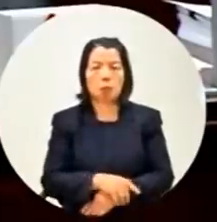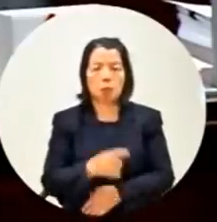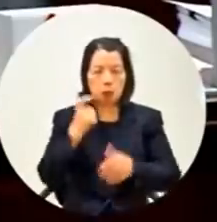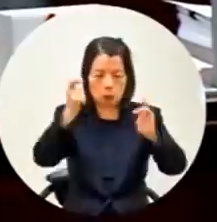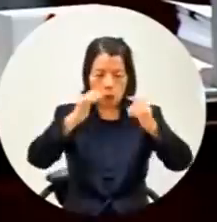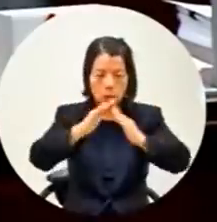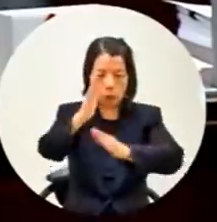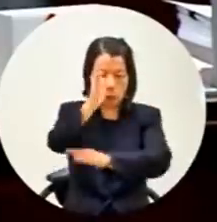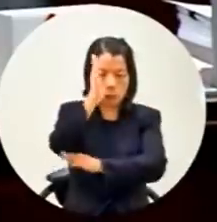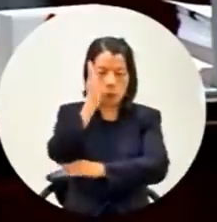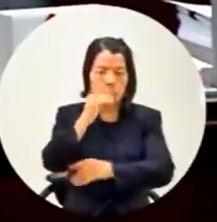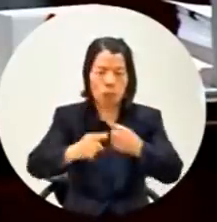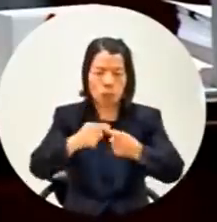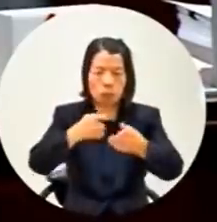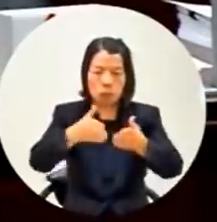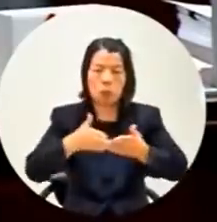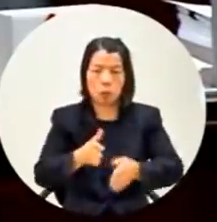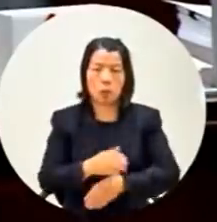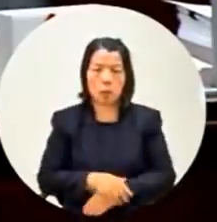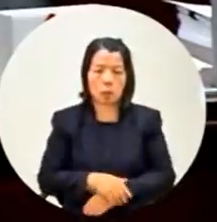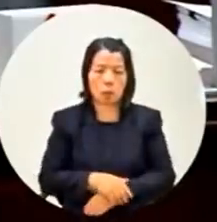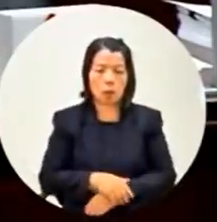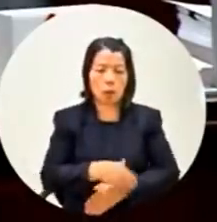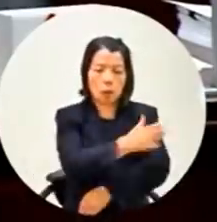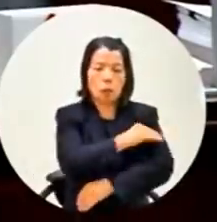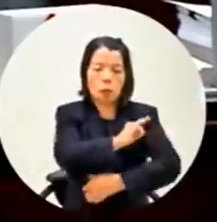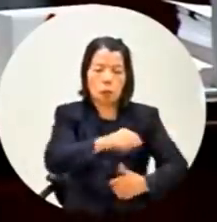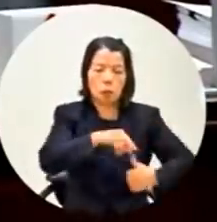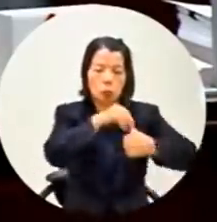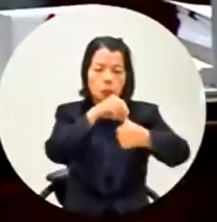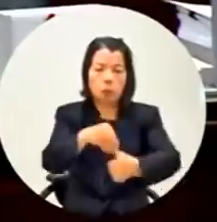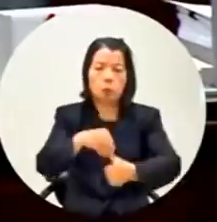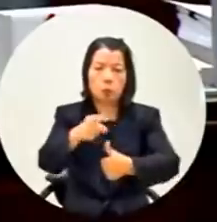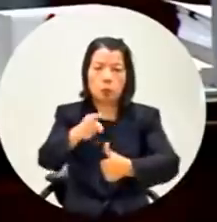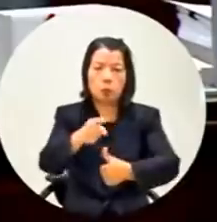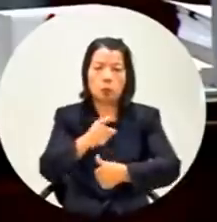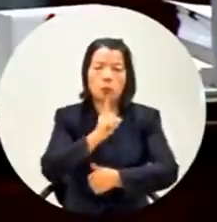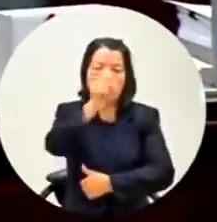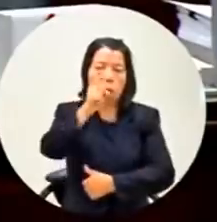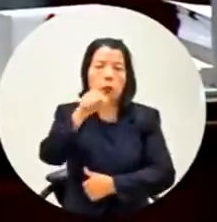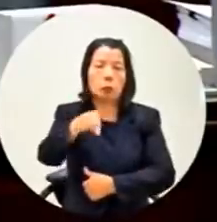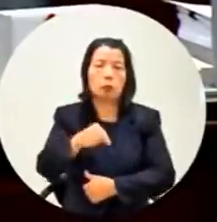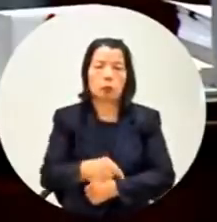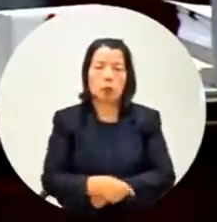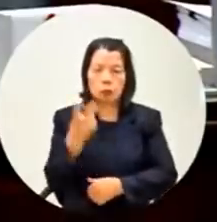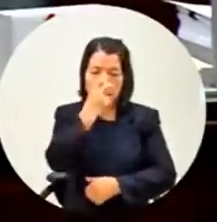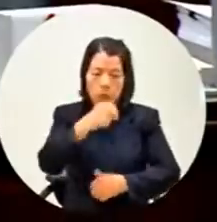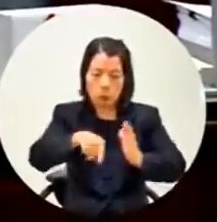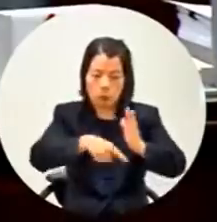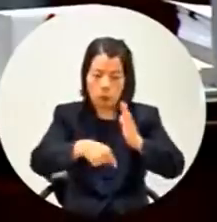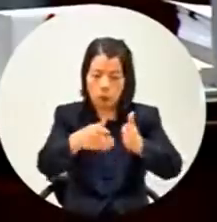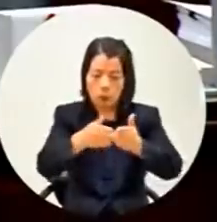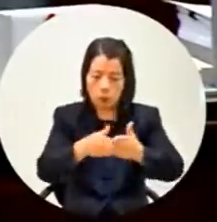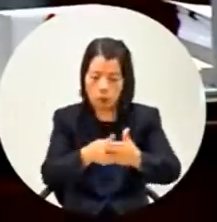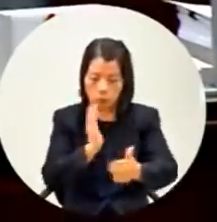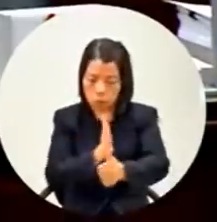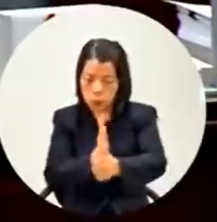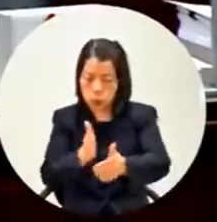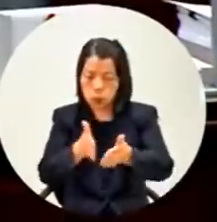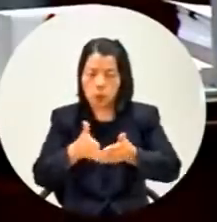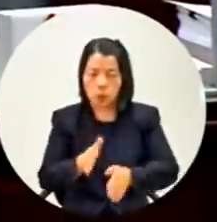市政府应该要移送陈局市长到监察院报接受调查，勿忘勿